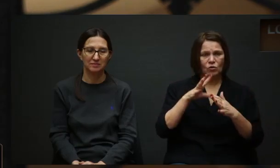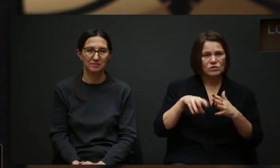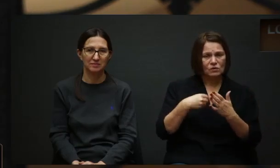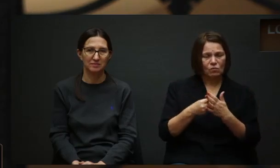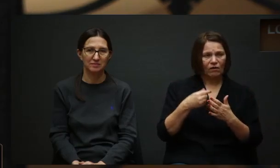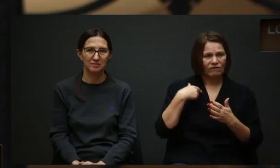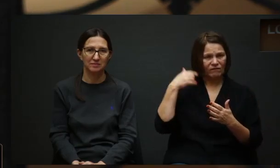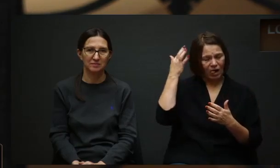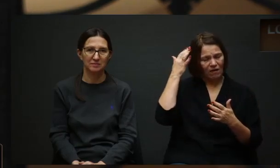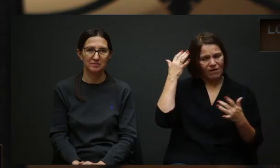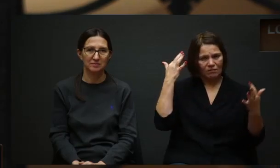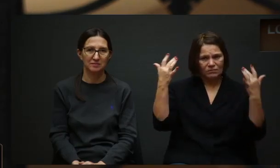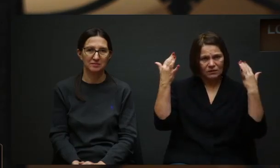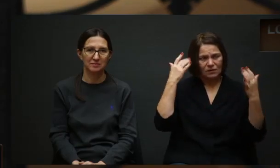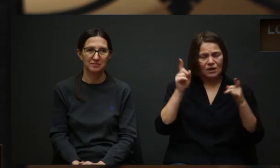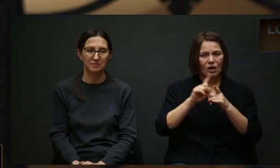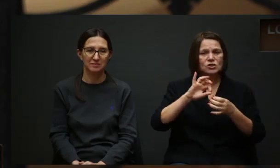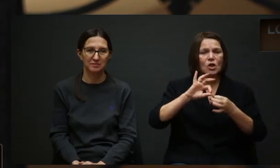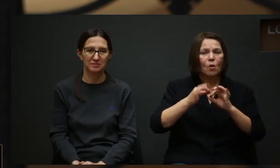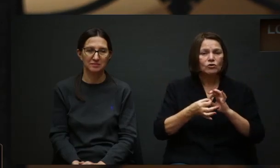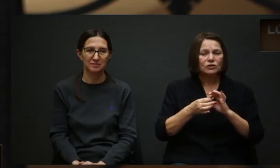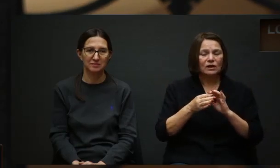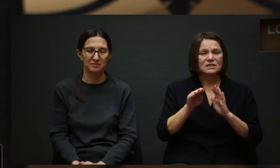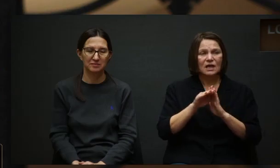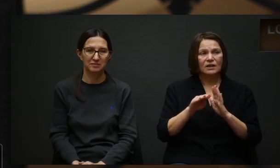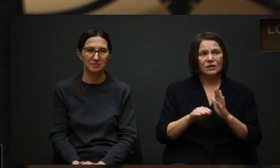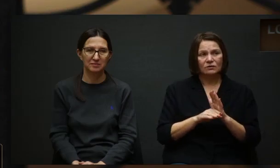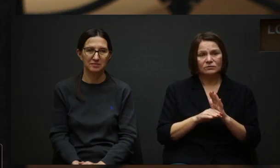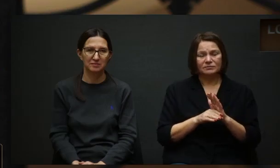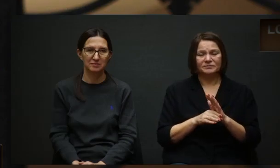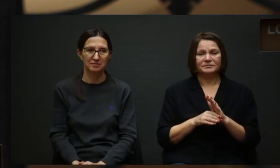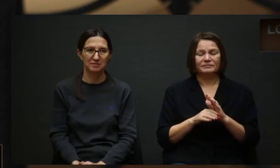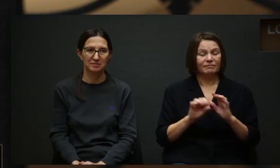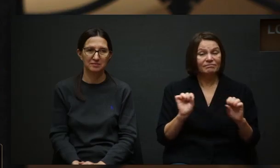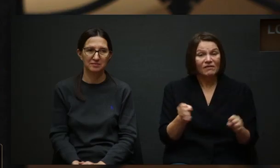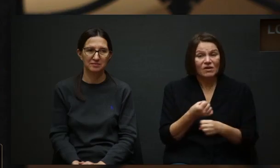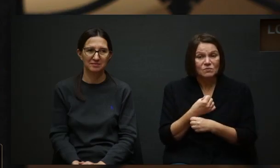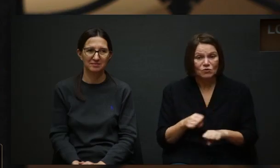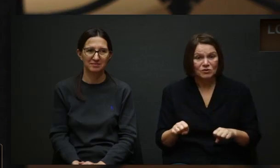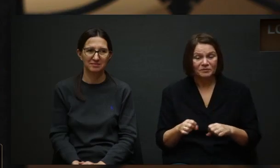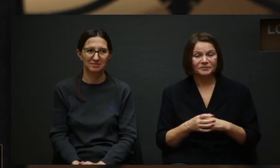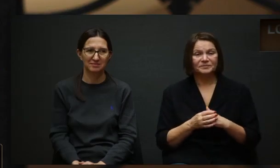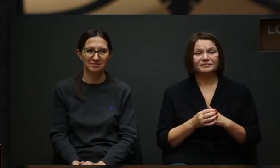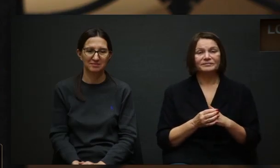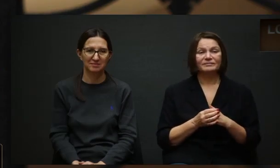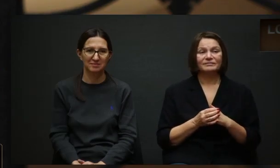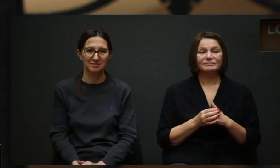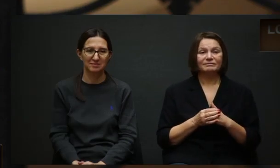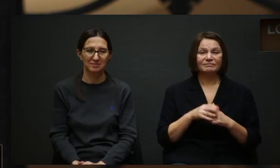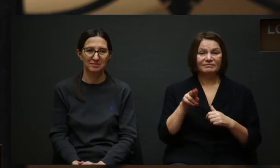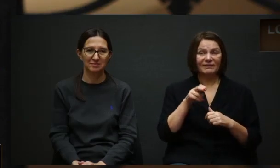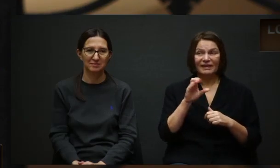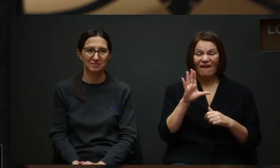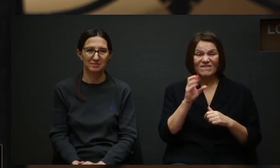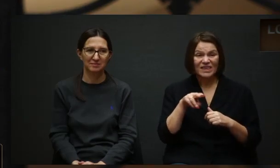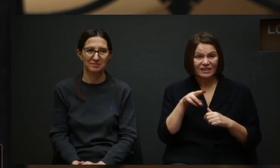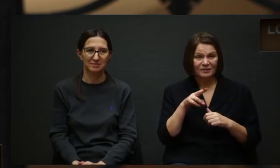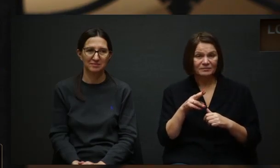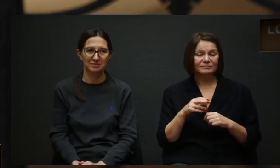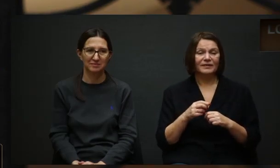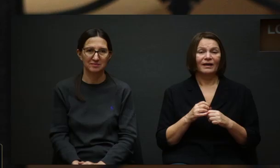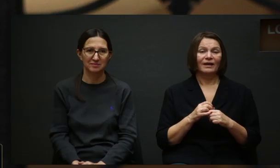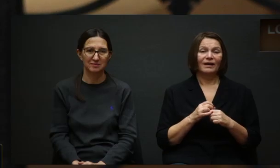что-то такое, сложная задача, mission impossible, вот, Давида того же